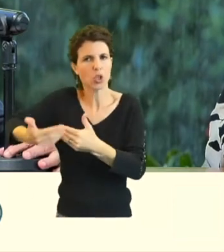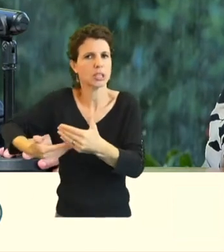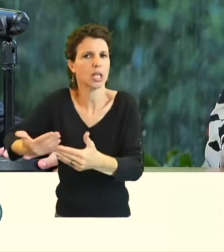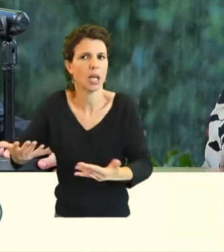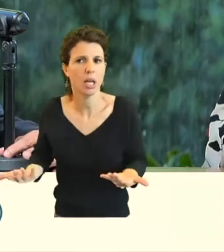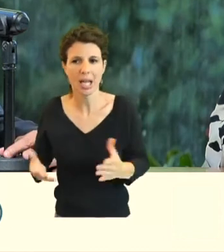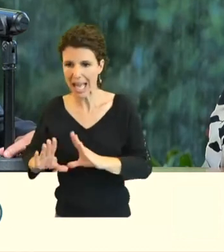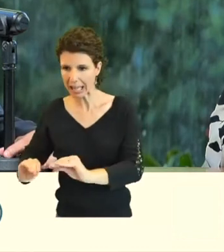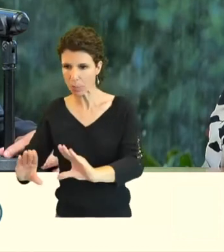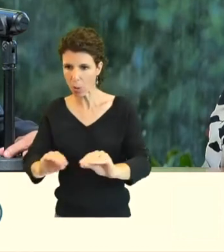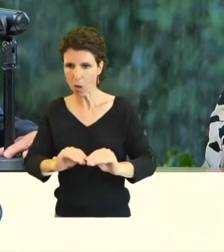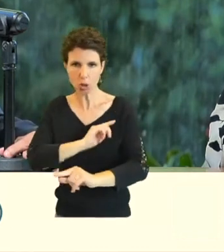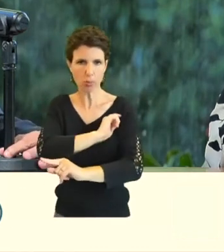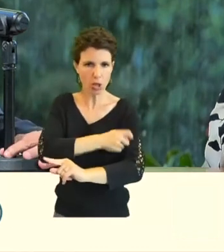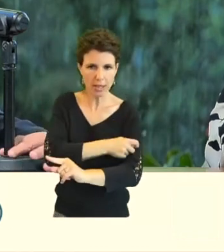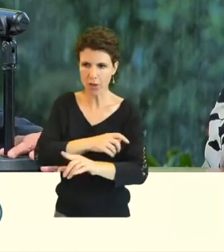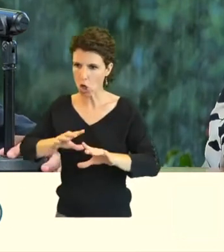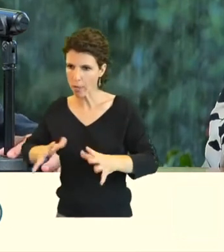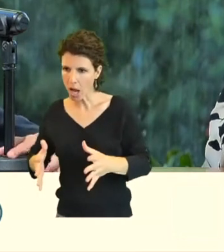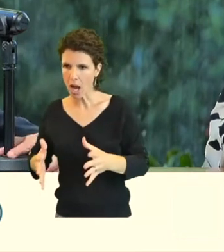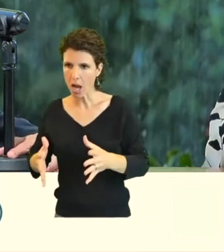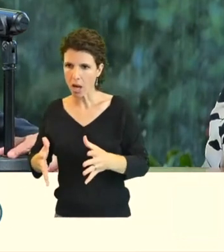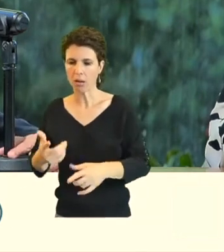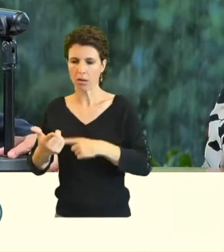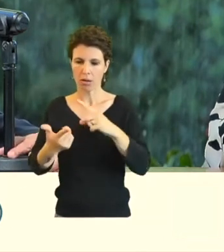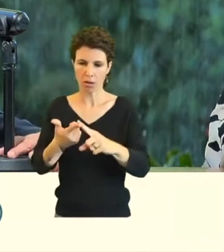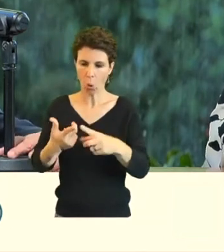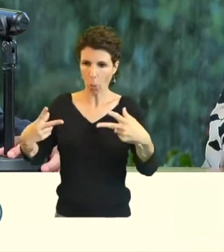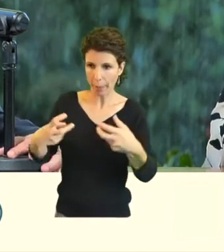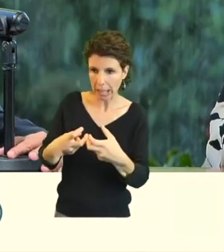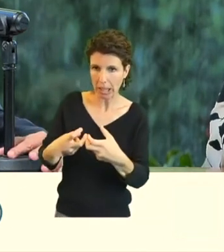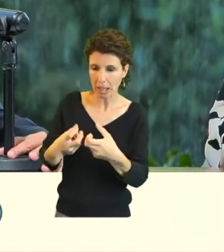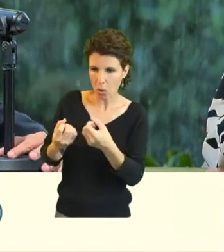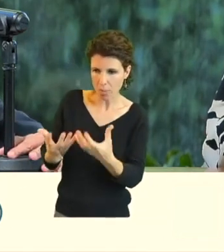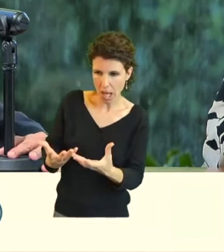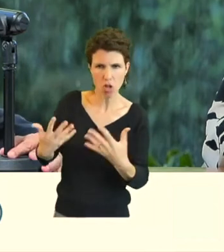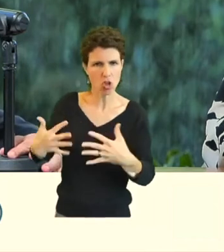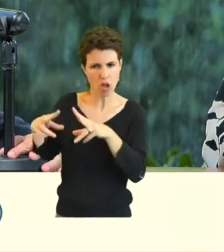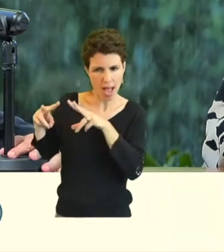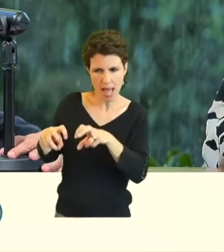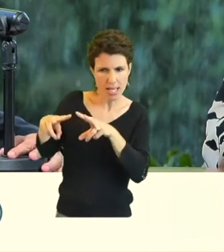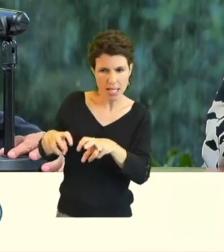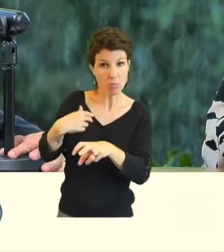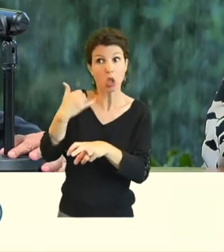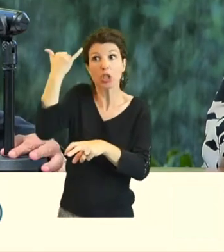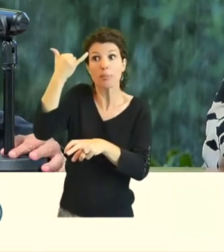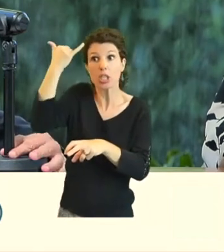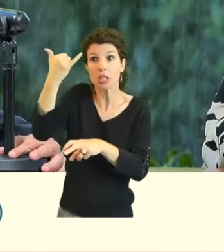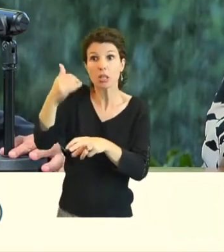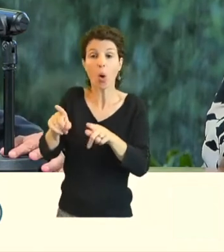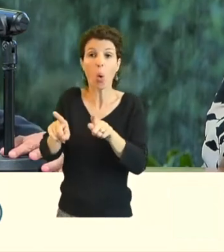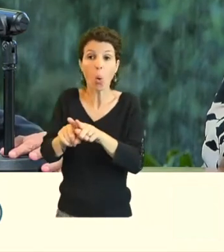pourrait imaginer que vous ayez affiné votre réflexion sur le coût de cet équipement sportif. On pourrait même imaginer que vous ayez affiné